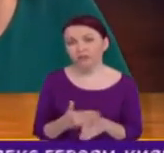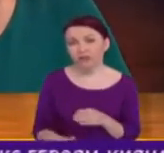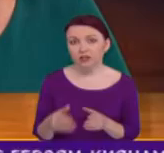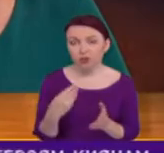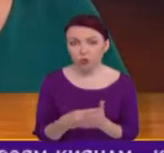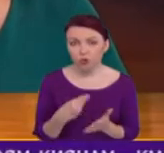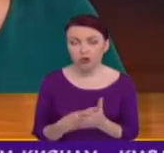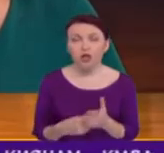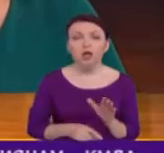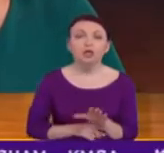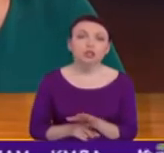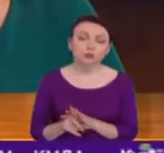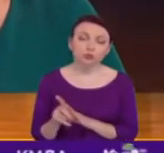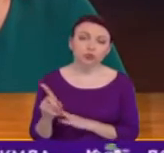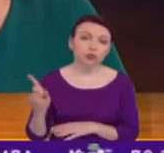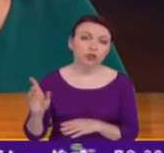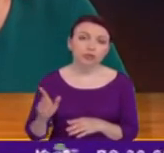і розпочинається,